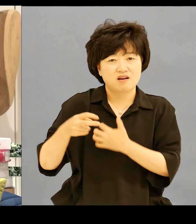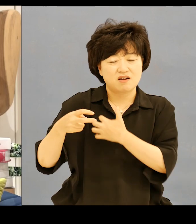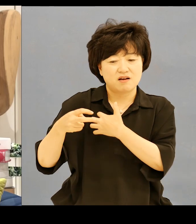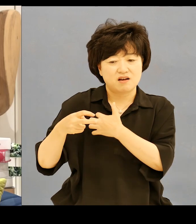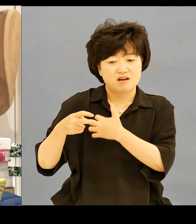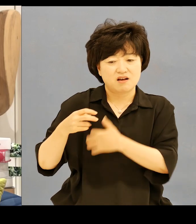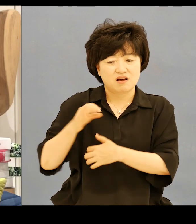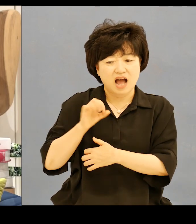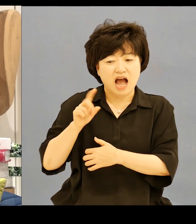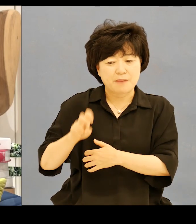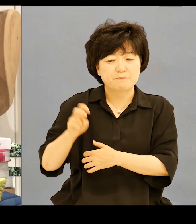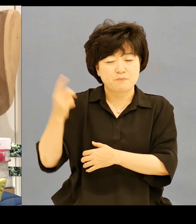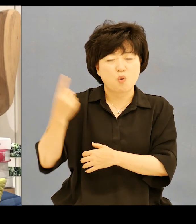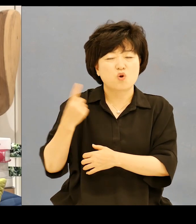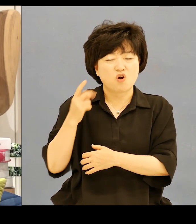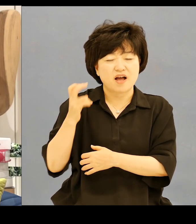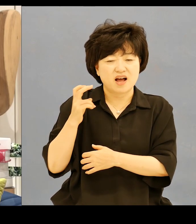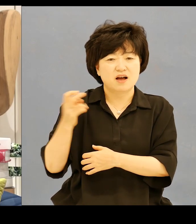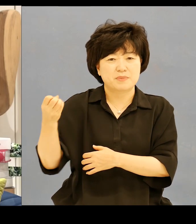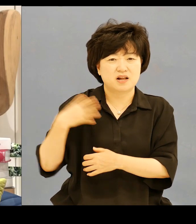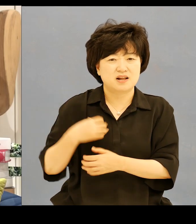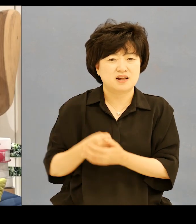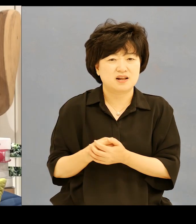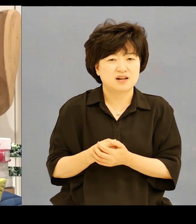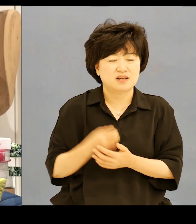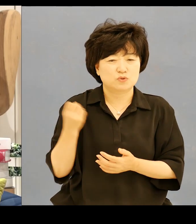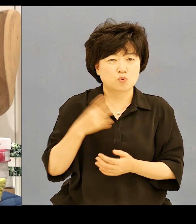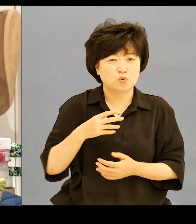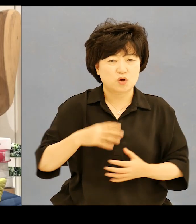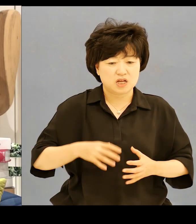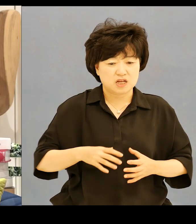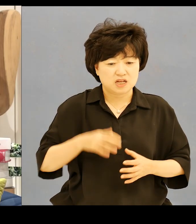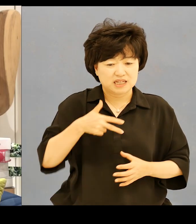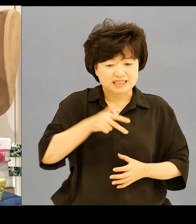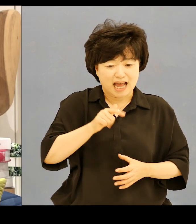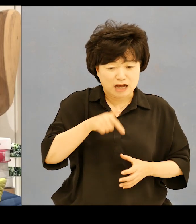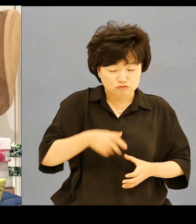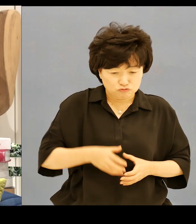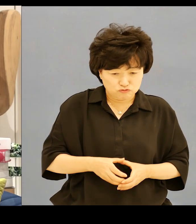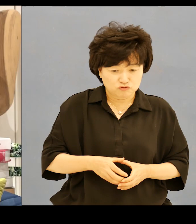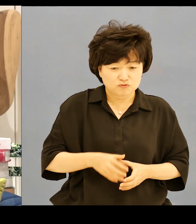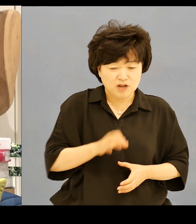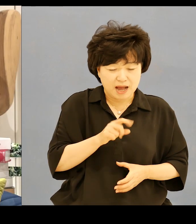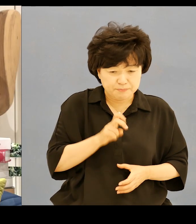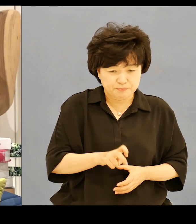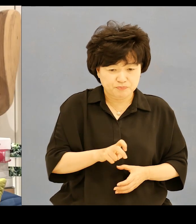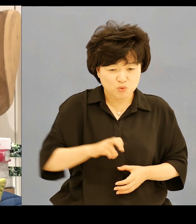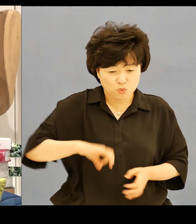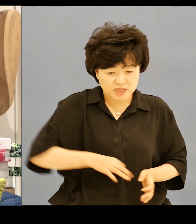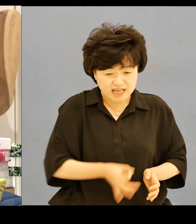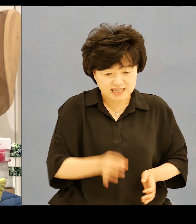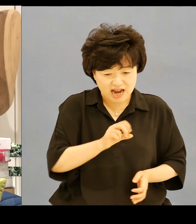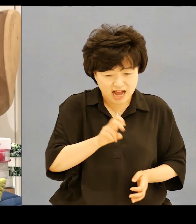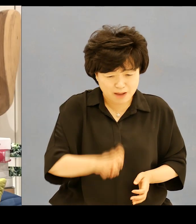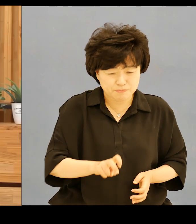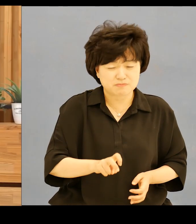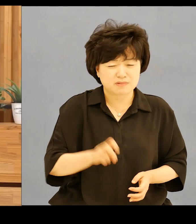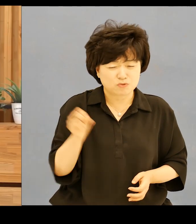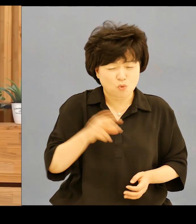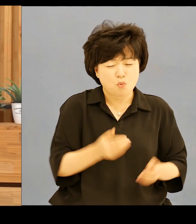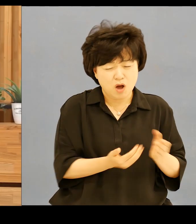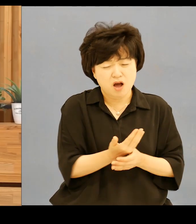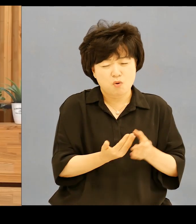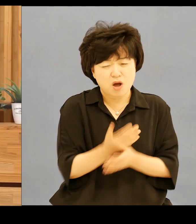거라고. 그리고 자궁암이라든가 대장암이라든가 쉽게 걸릴 거라고